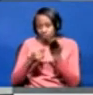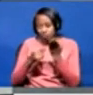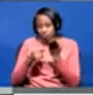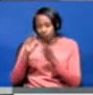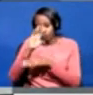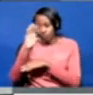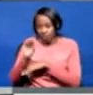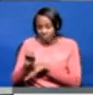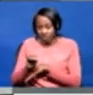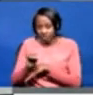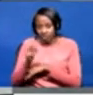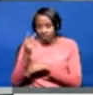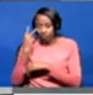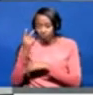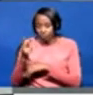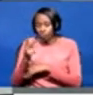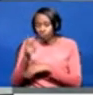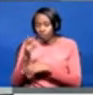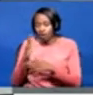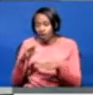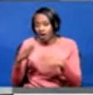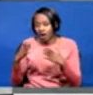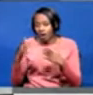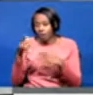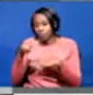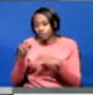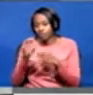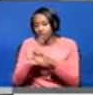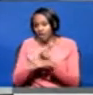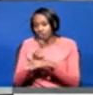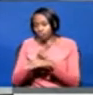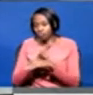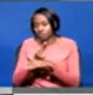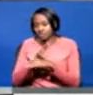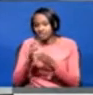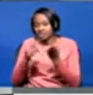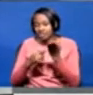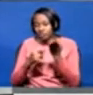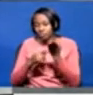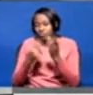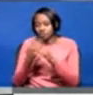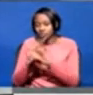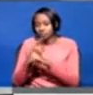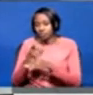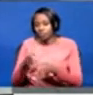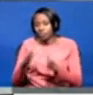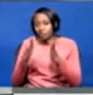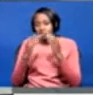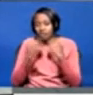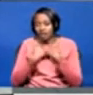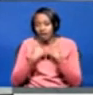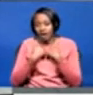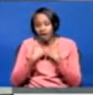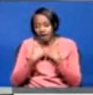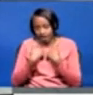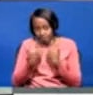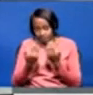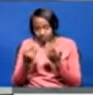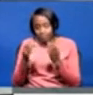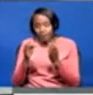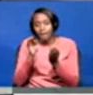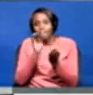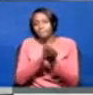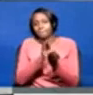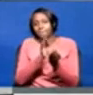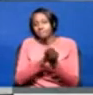ukiona jinsi ambavyo tulivyotumia teknolojia kwa njia mingi. Kwa njia ya sekta ya banking, ile